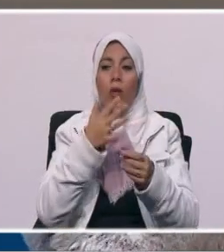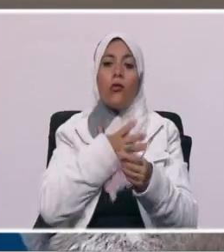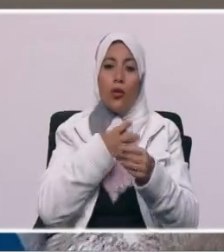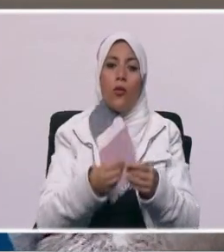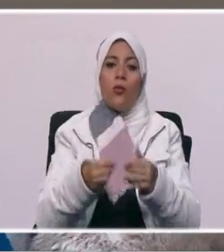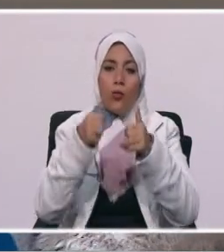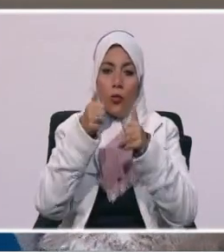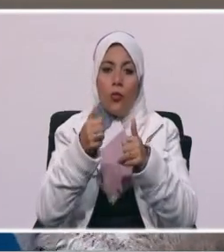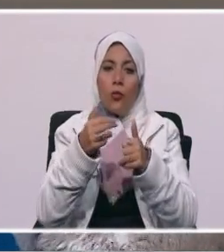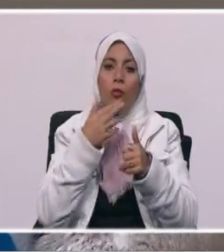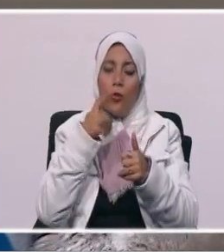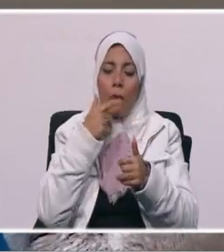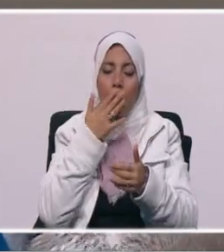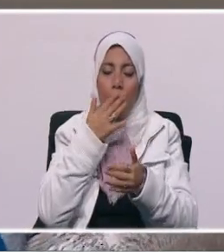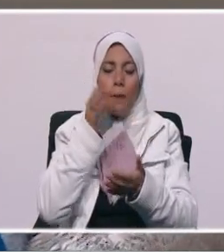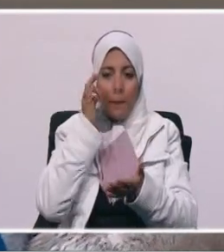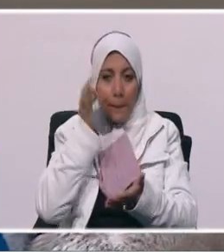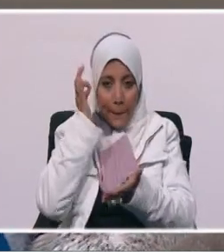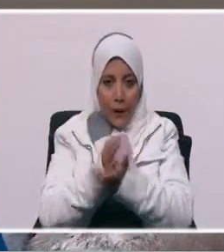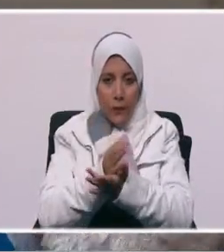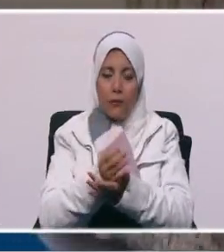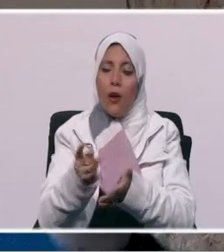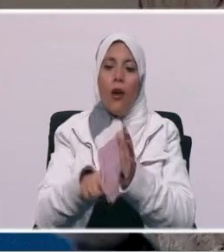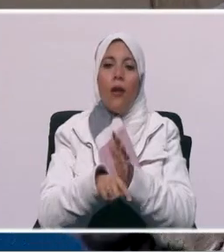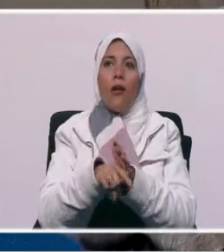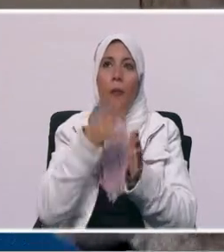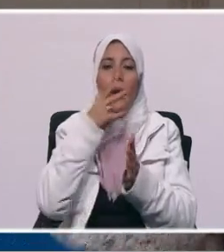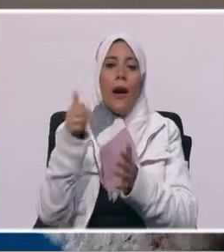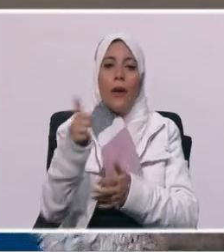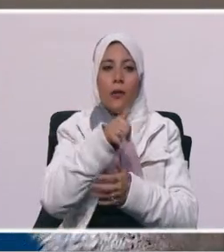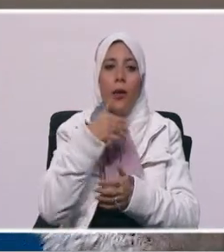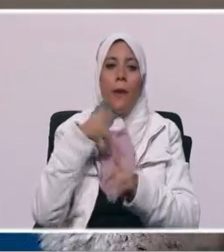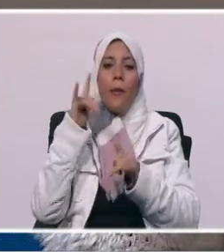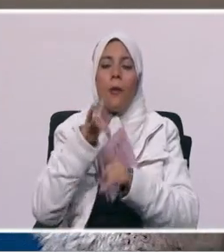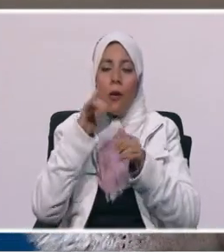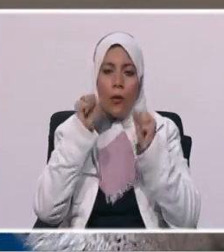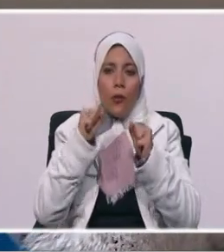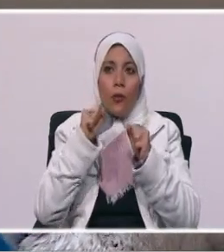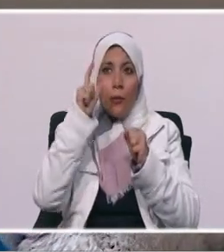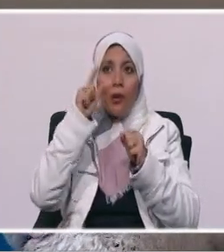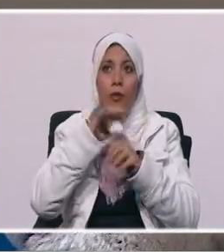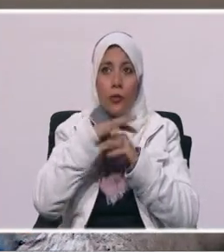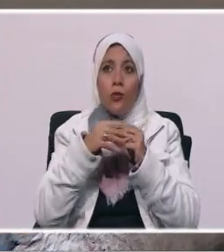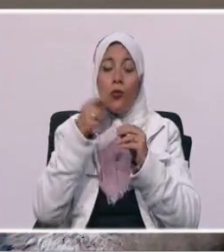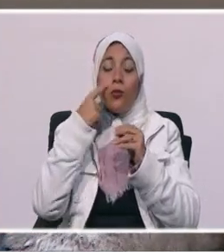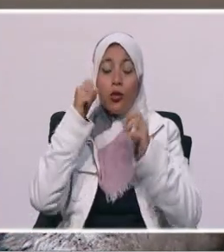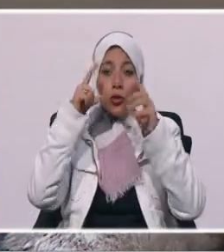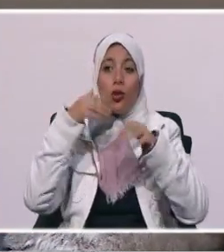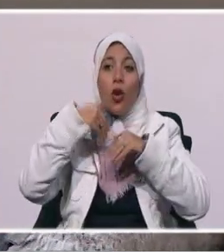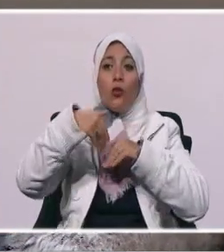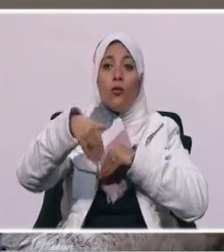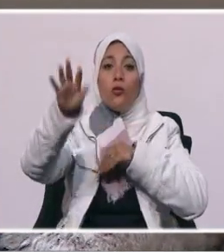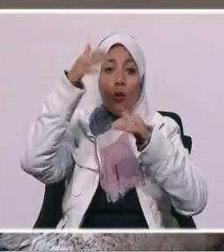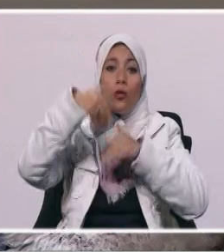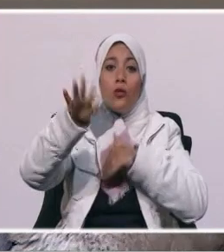فعلا حاجه ما حصلتش، ربنا يخليهم وبموت فيهم قوي، بيحميهم يطول في عمرهم يديهم الصحة، أهم حاجة